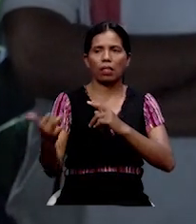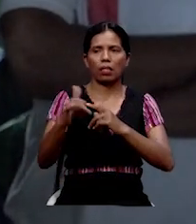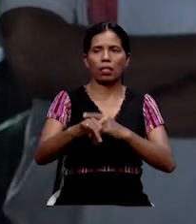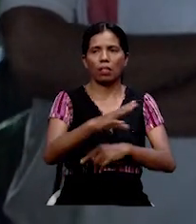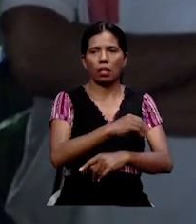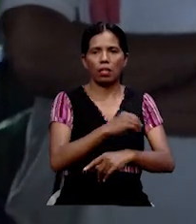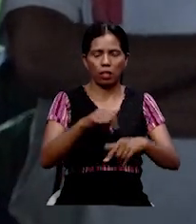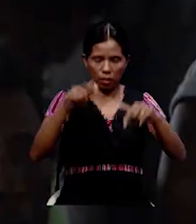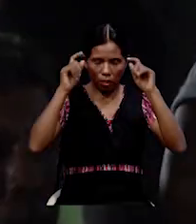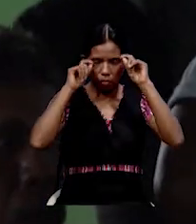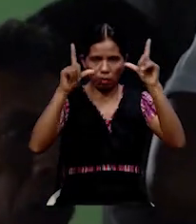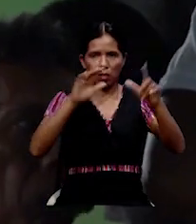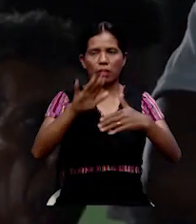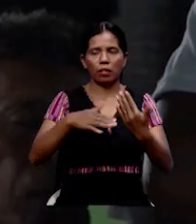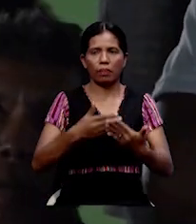kito di timur larantong.